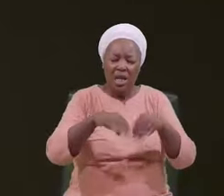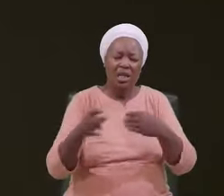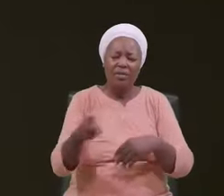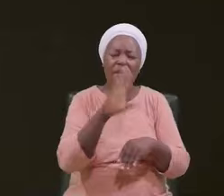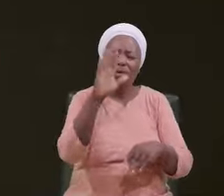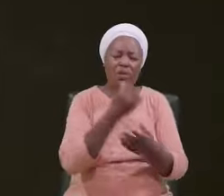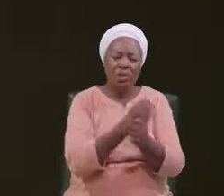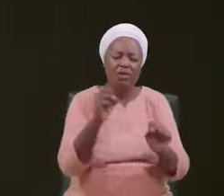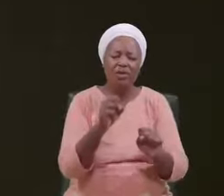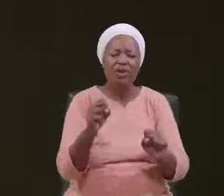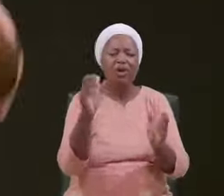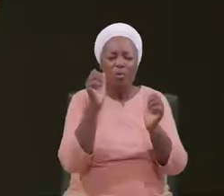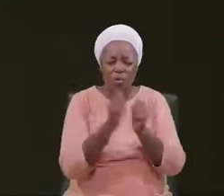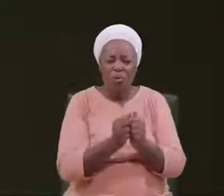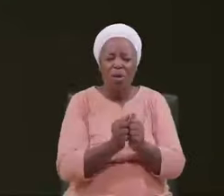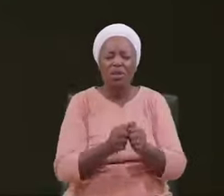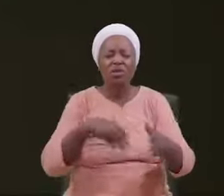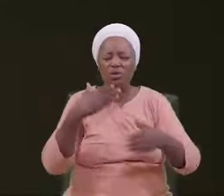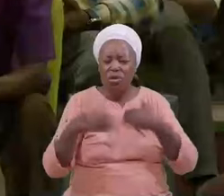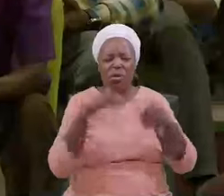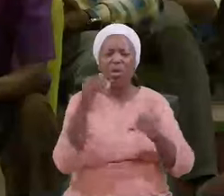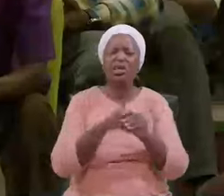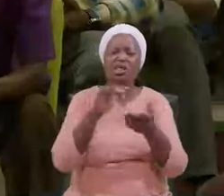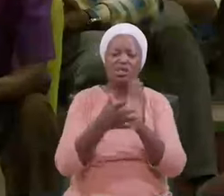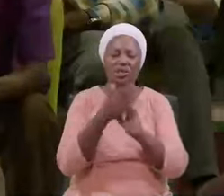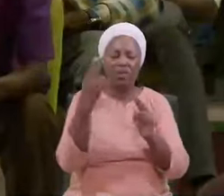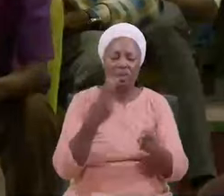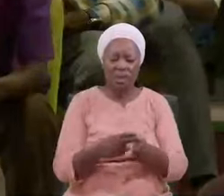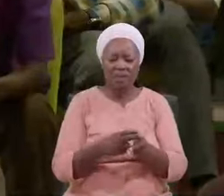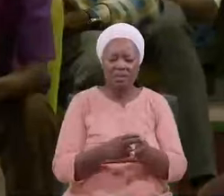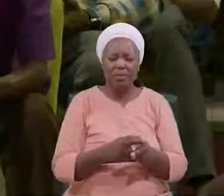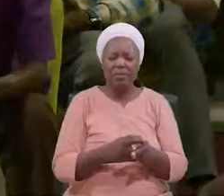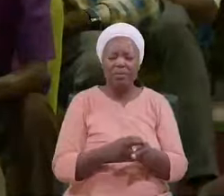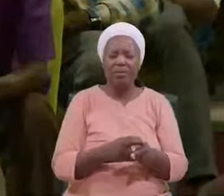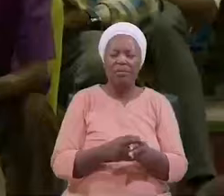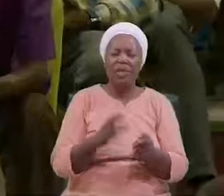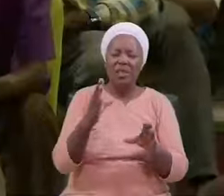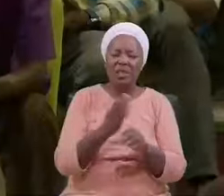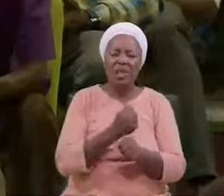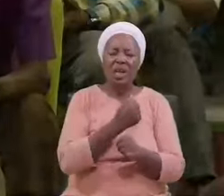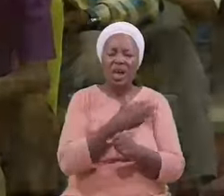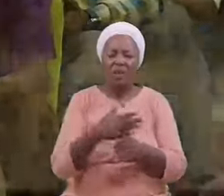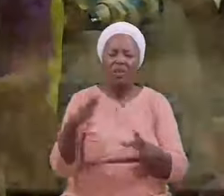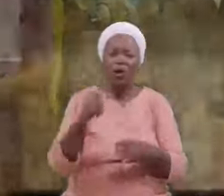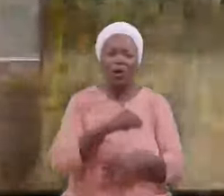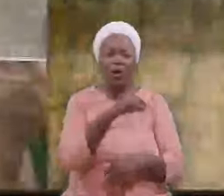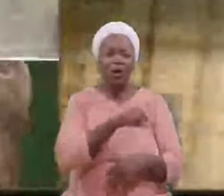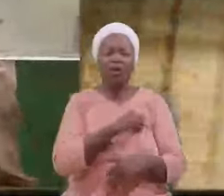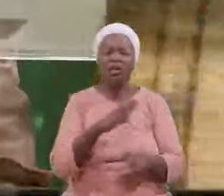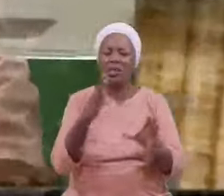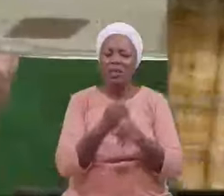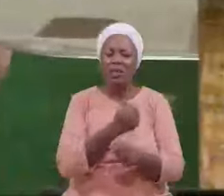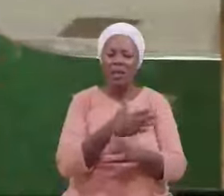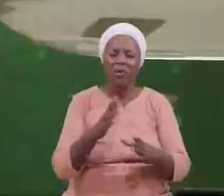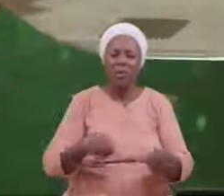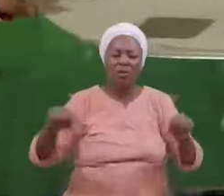ton salut accompagné de la joie au nom de Jésus-Christ. Ôte la culpabilité, ôte la condamnation. Et